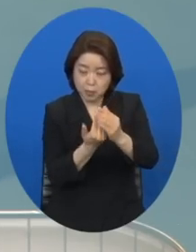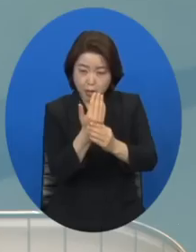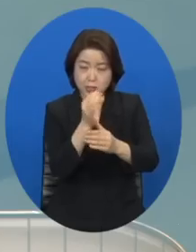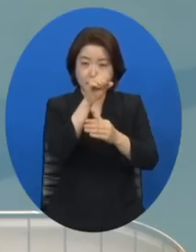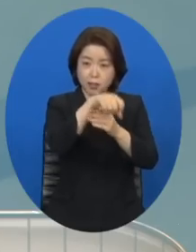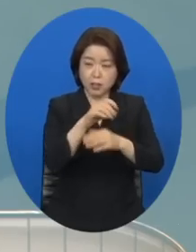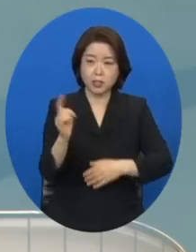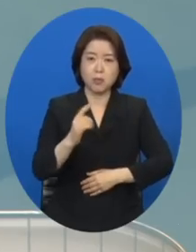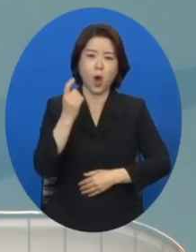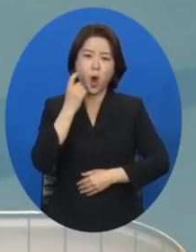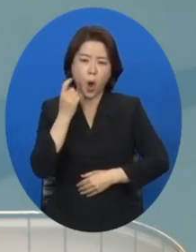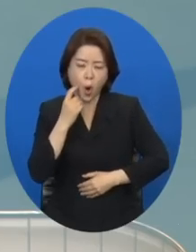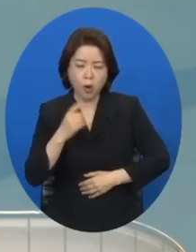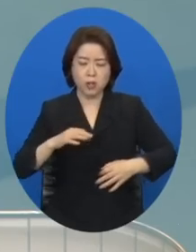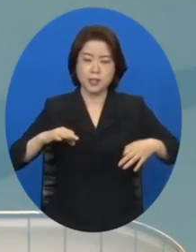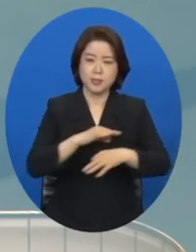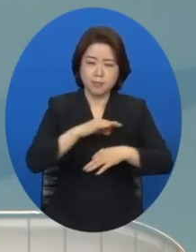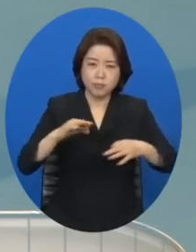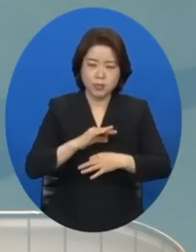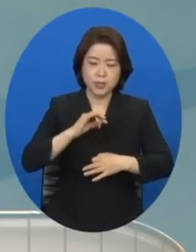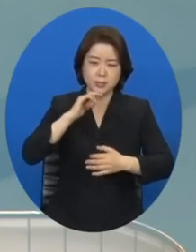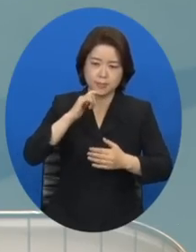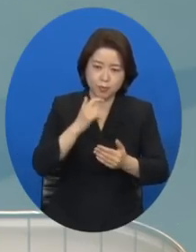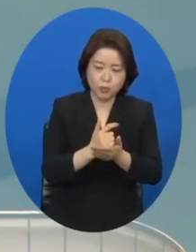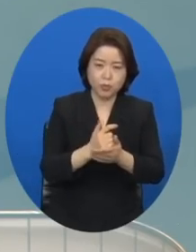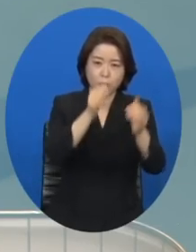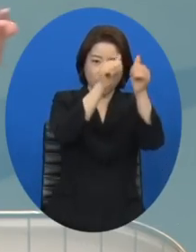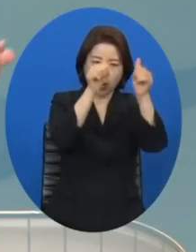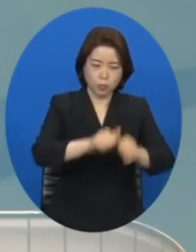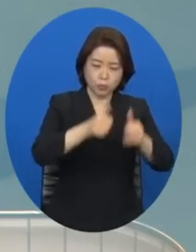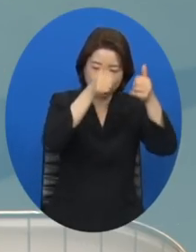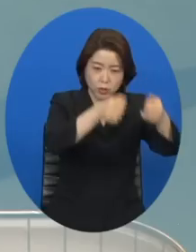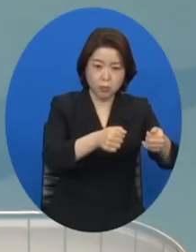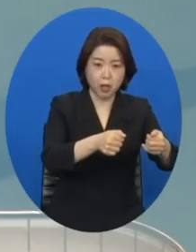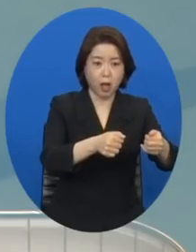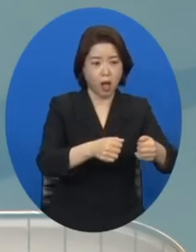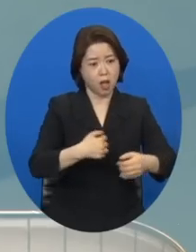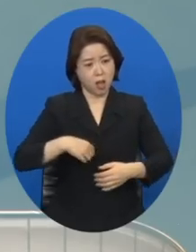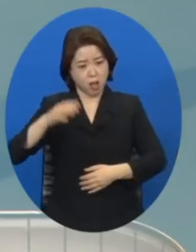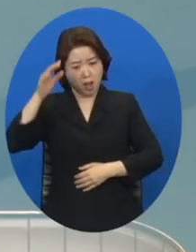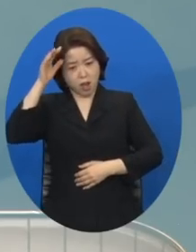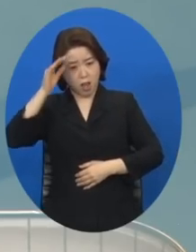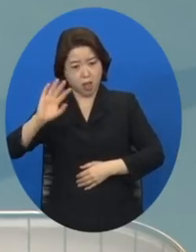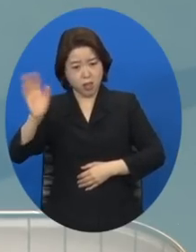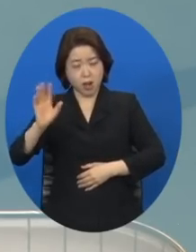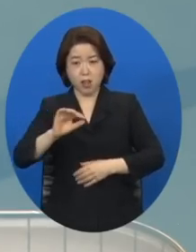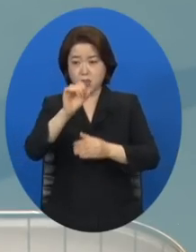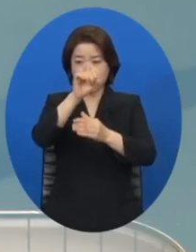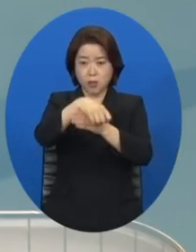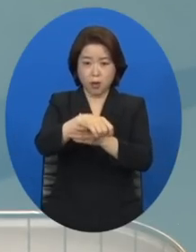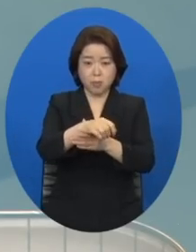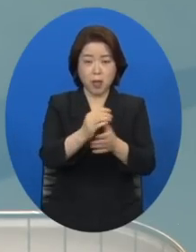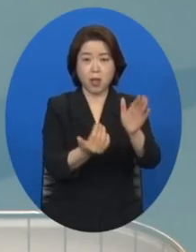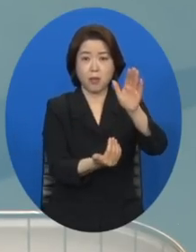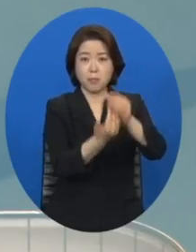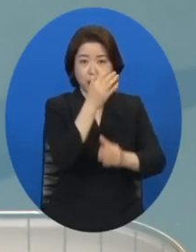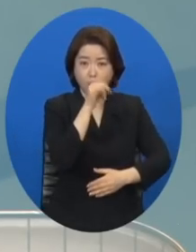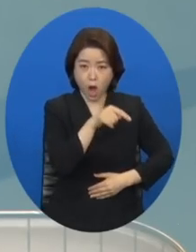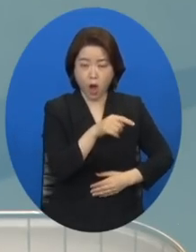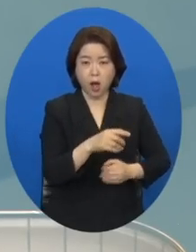불의와 속임수와 우상숭배라고 하는 전혀 기대하지 않았던 열매가 맺혔다 자